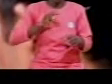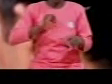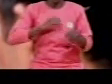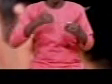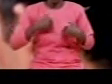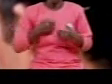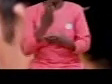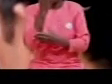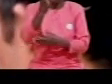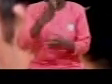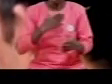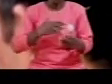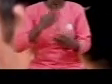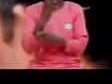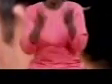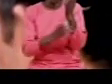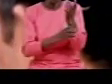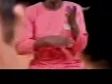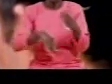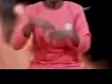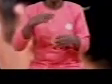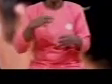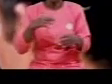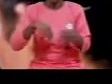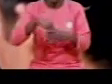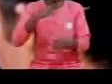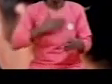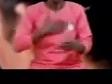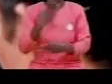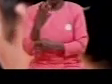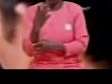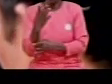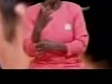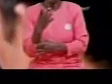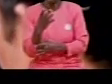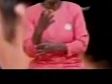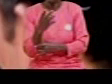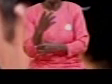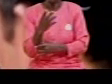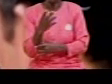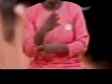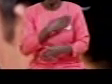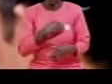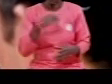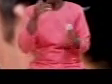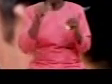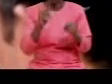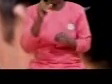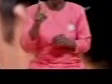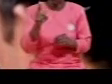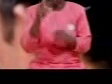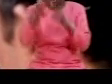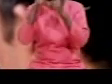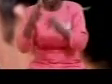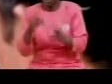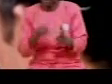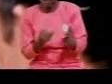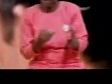فإني دعوت وليس من يبالي مددت يدي